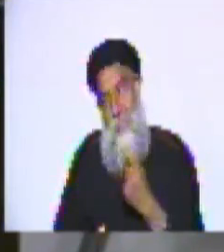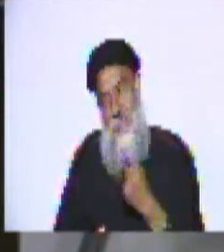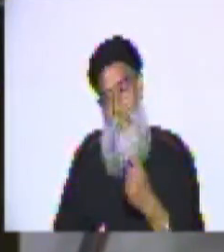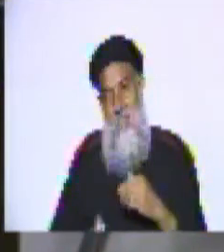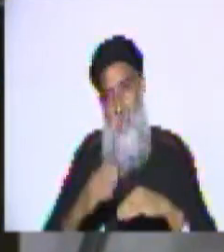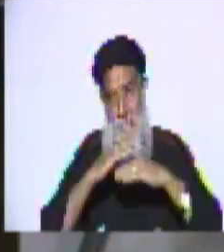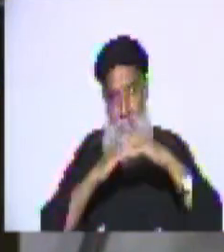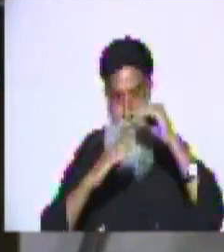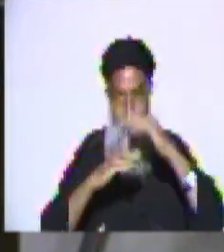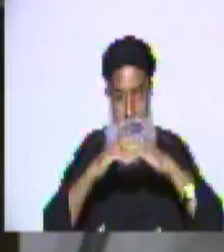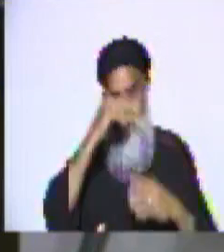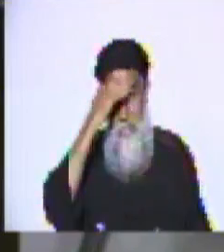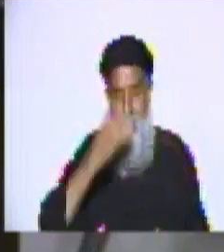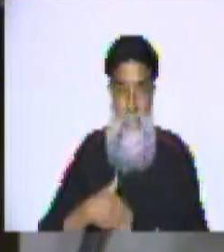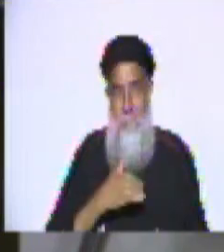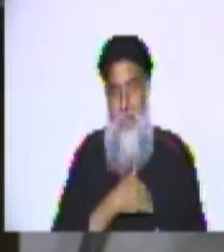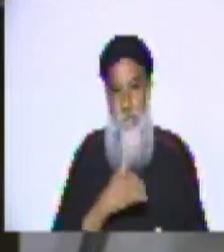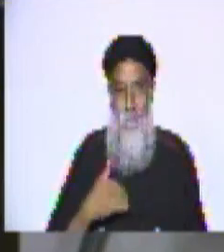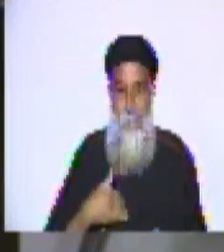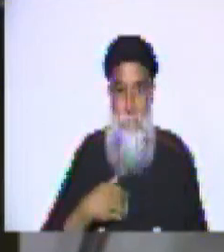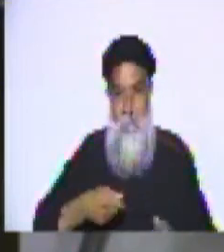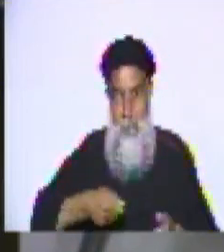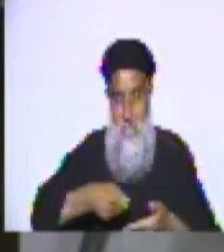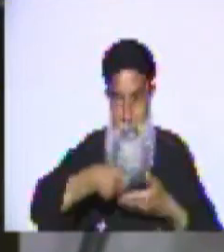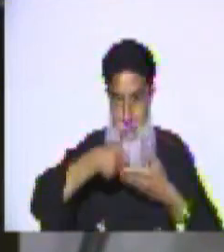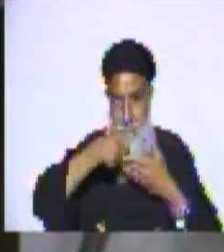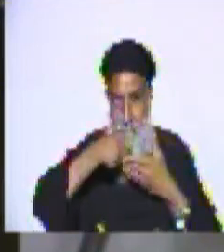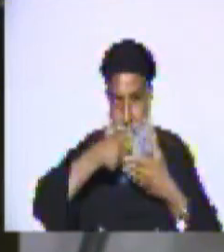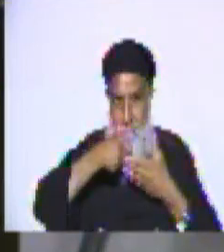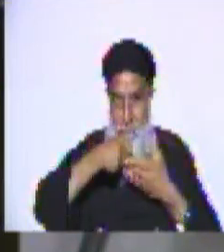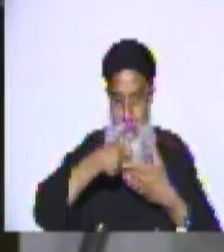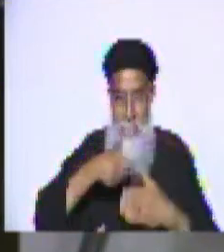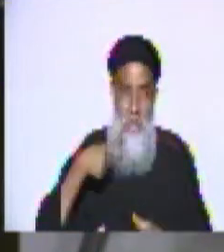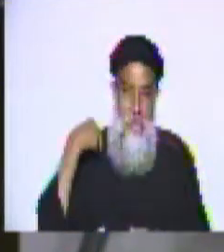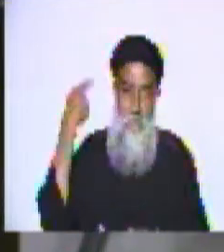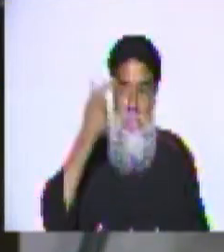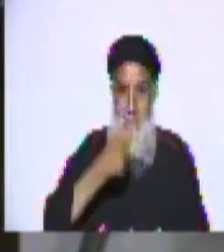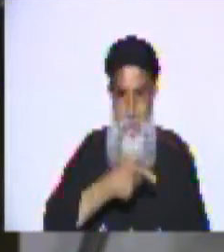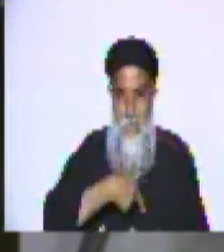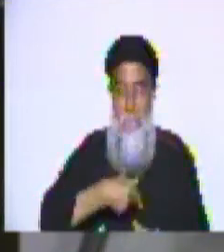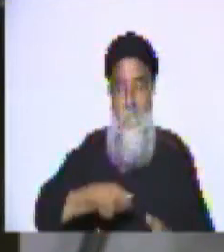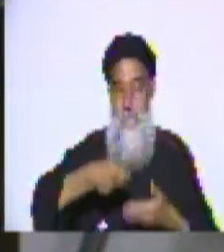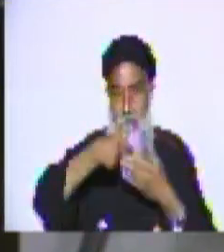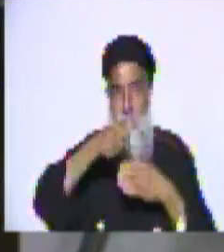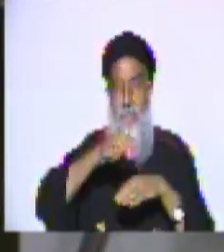طقس الكنيسه اصلا اللي يناول هو الذي يقدس القرابين.